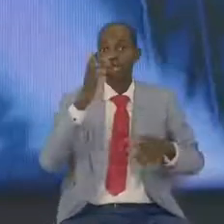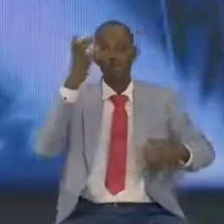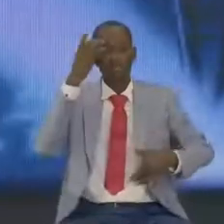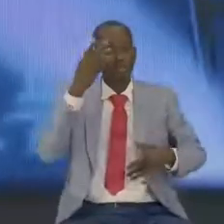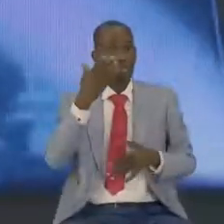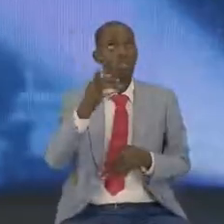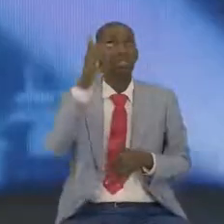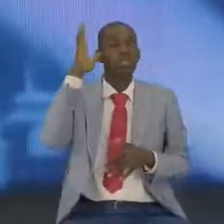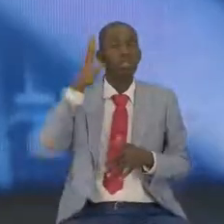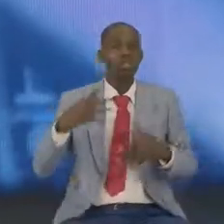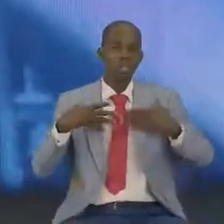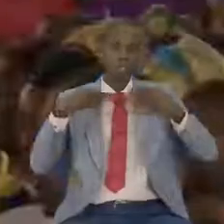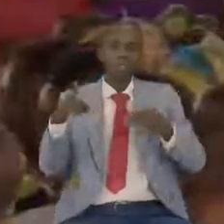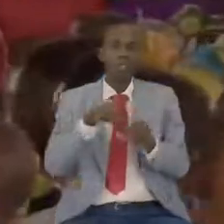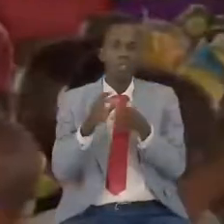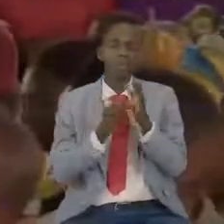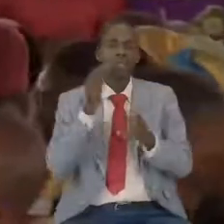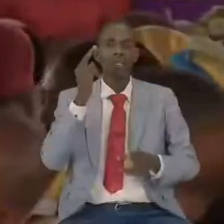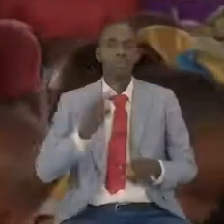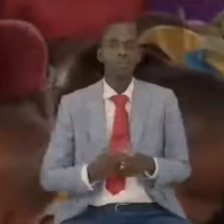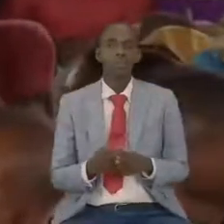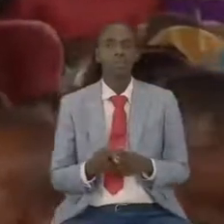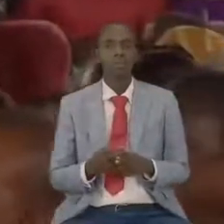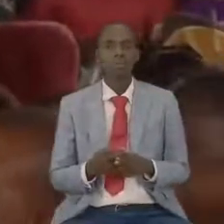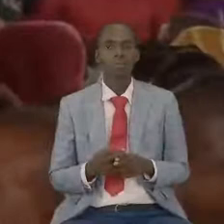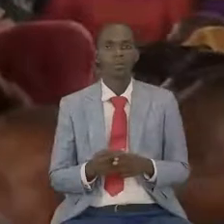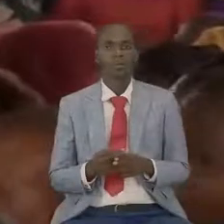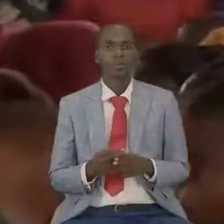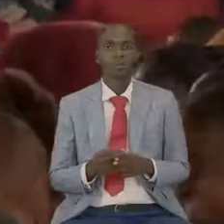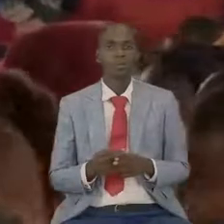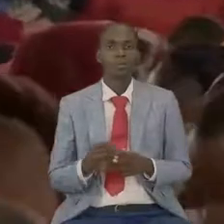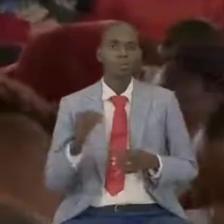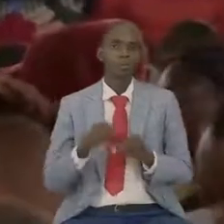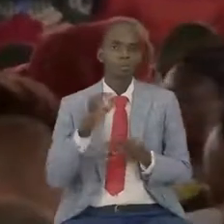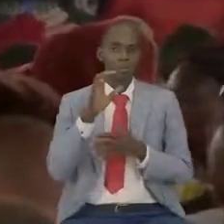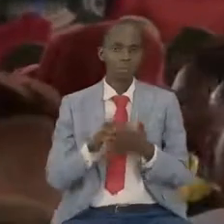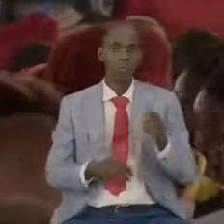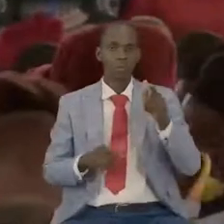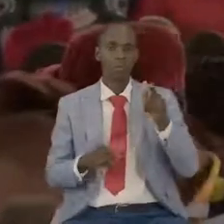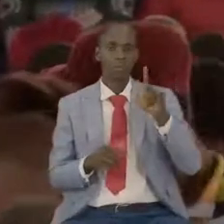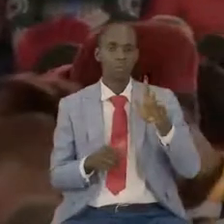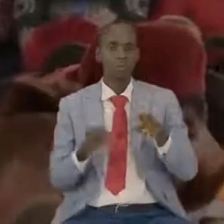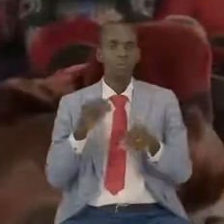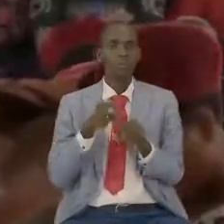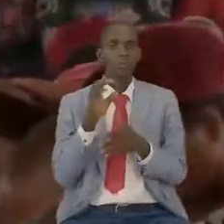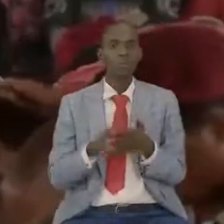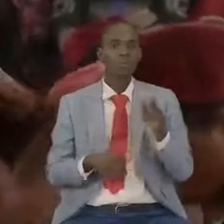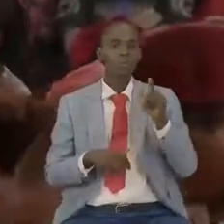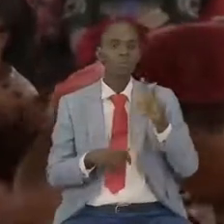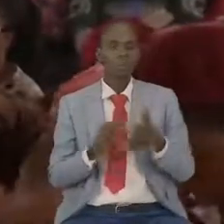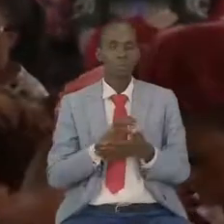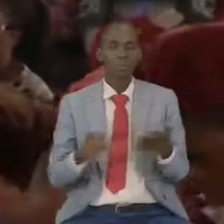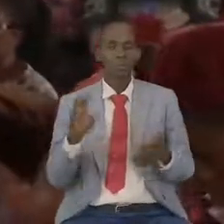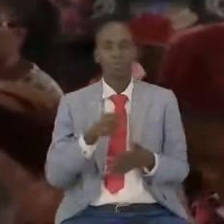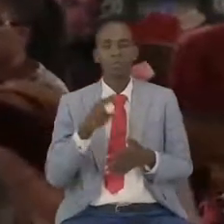va te guérir au nom de Jésus. Chapitre 23, verset 22.